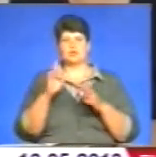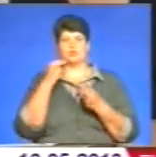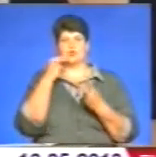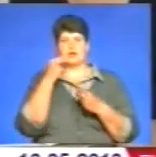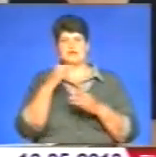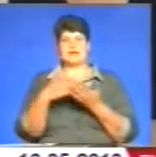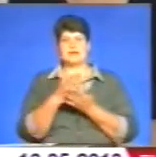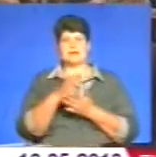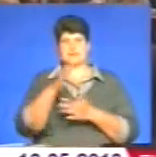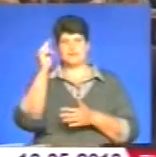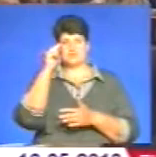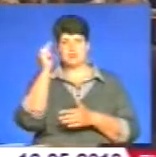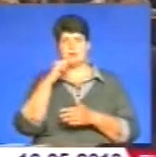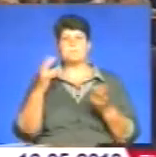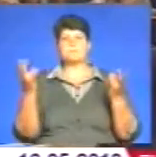якість навчання